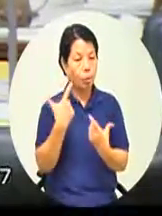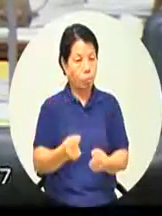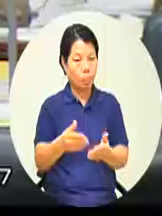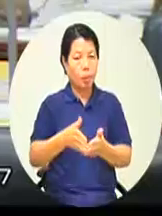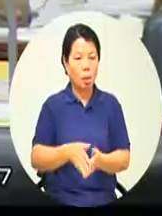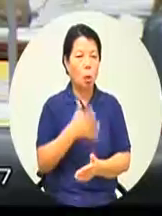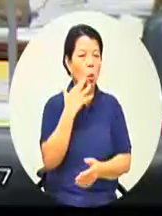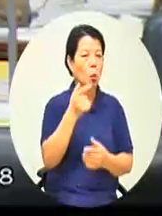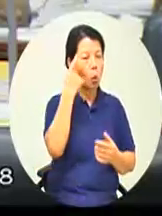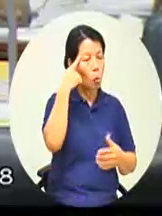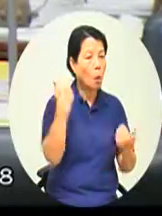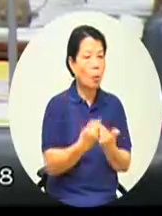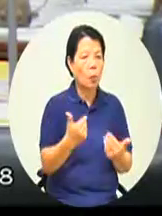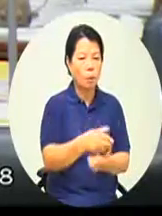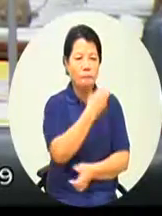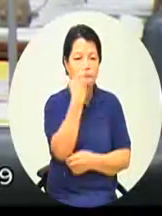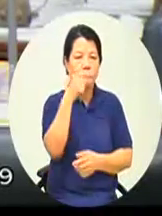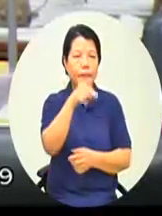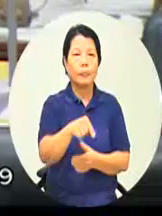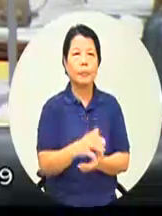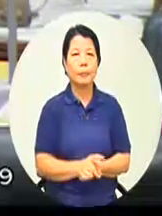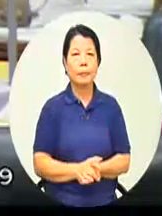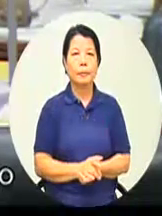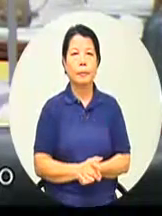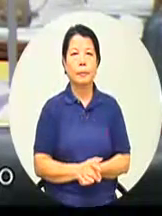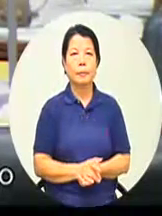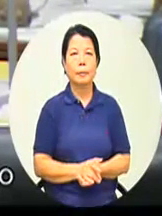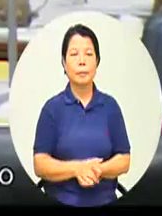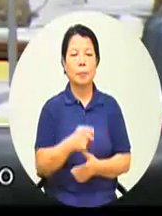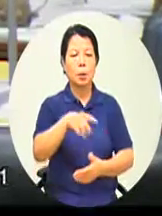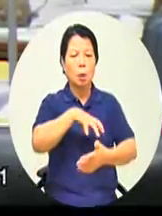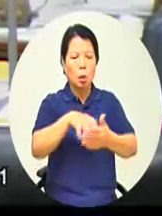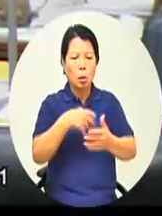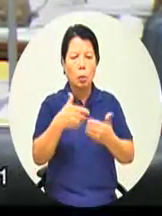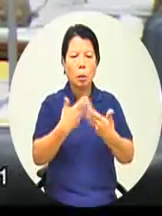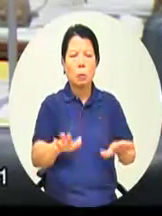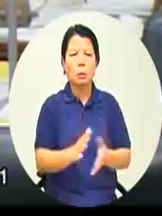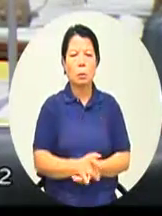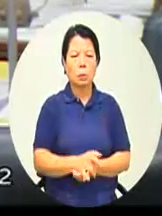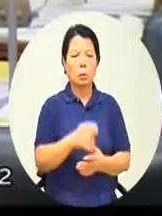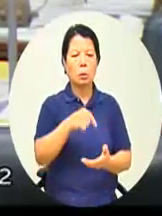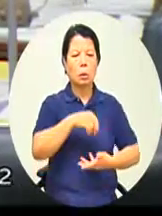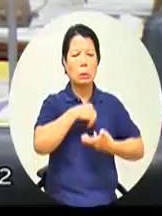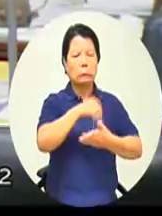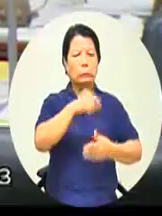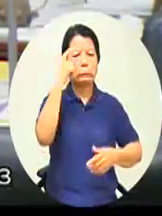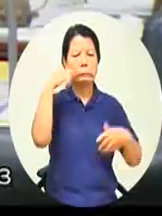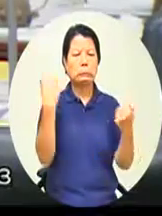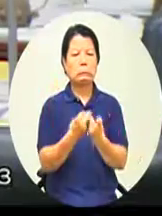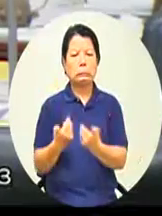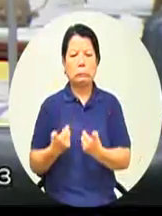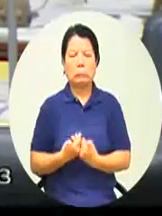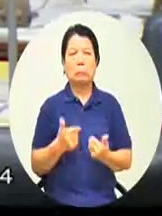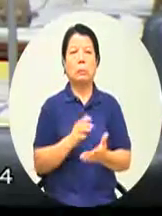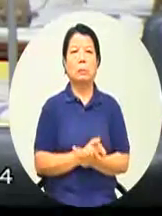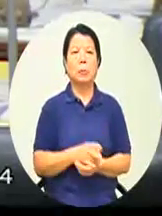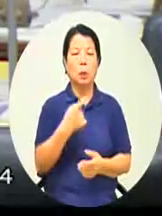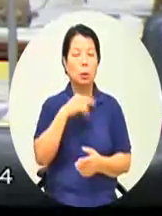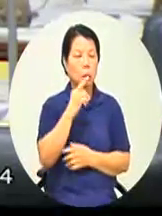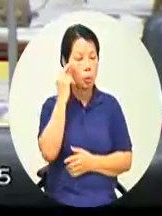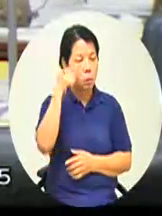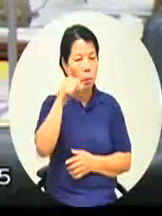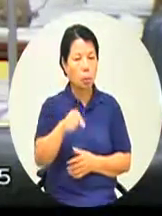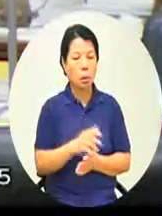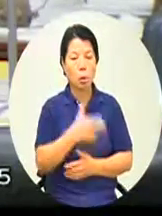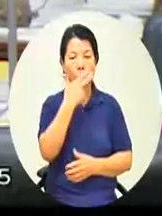懒人包，其实发现就是，哎，里面出了很多跟他们的意见其实是相左的地方。那你认为